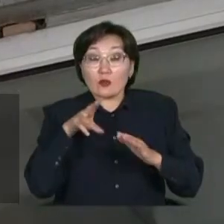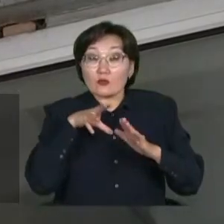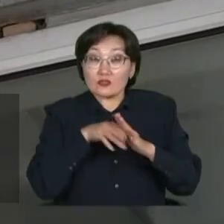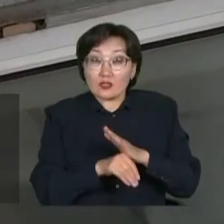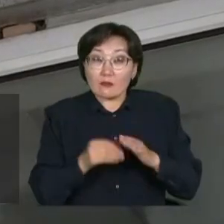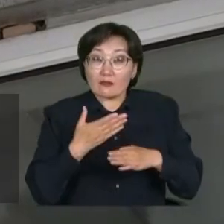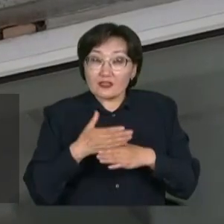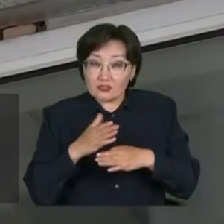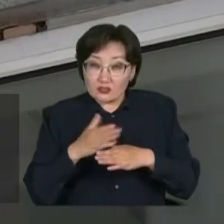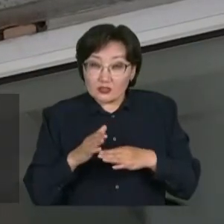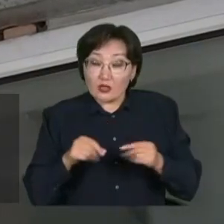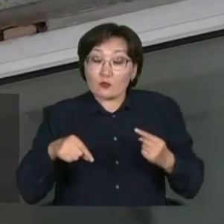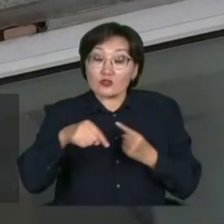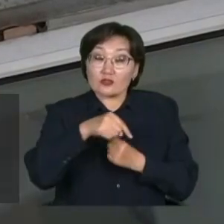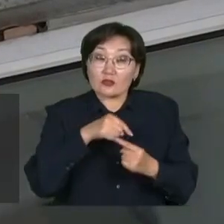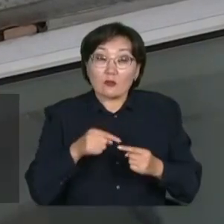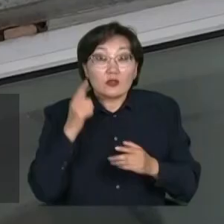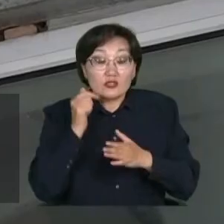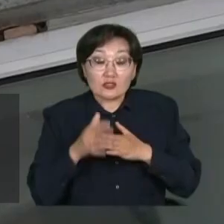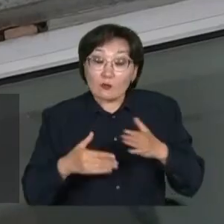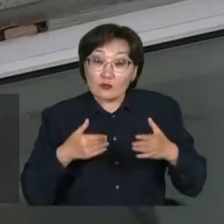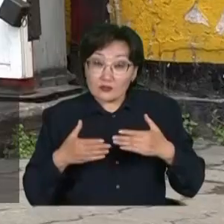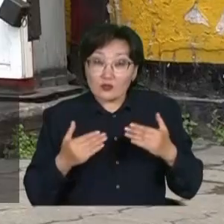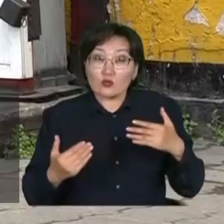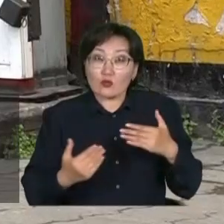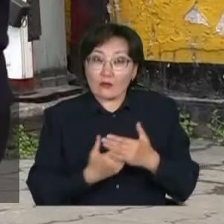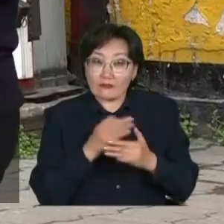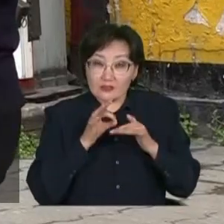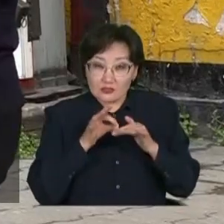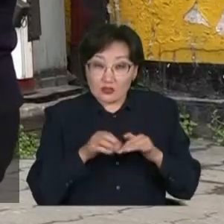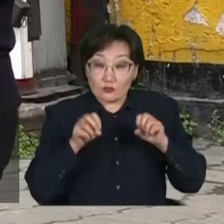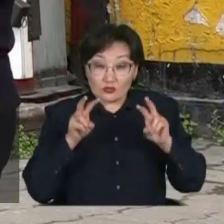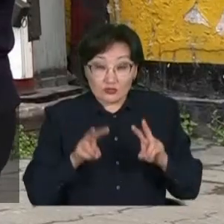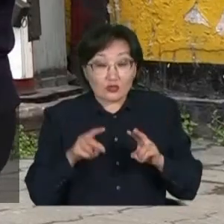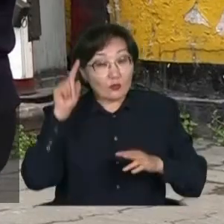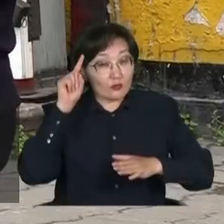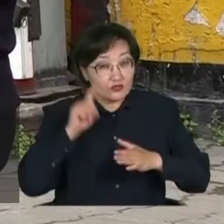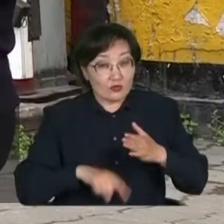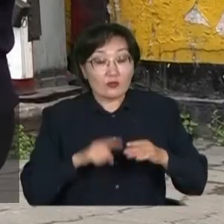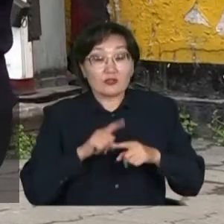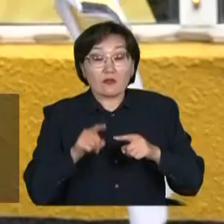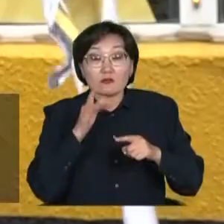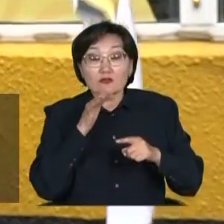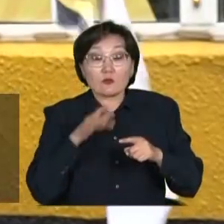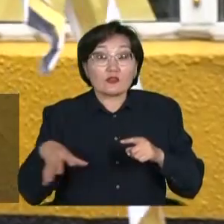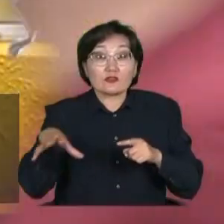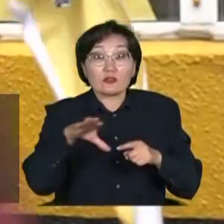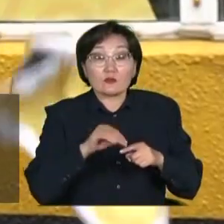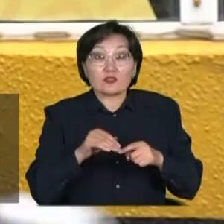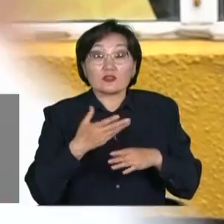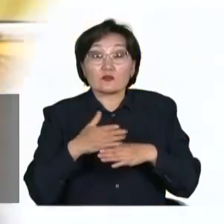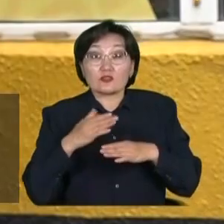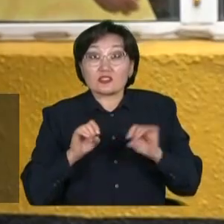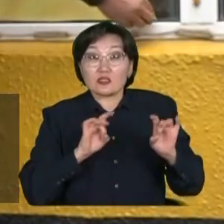внедряется поэтапно. Предприниматели с пониманием отнеслись к нововведению. Специалисты надеются, что в скором времени все элементы